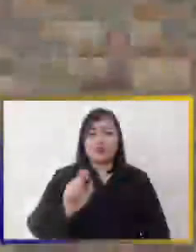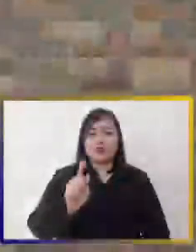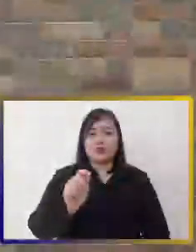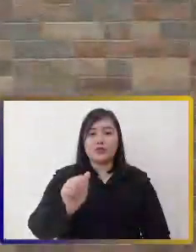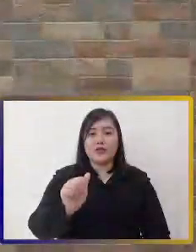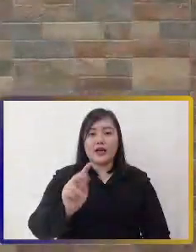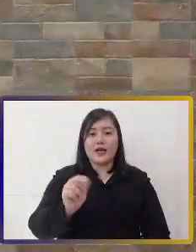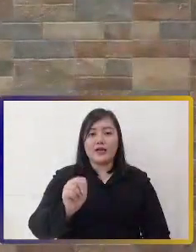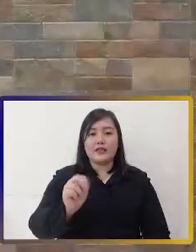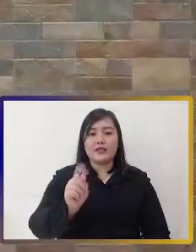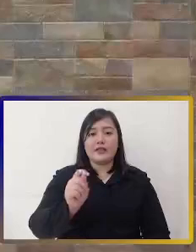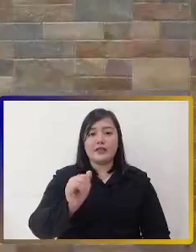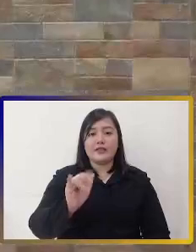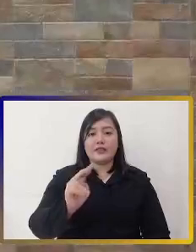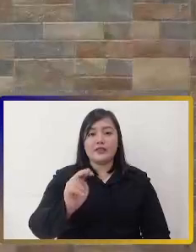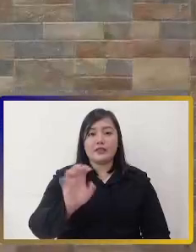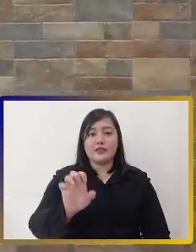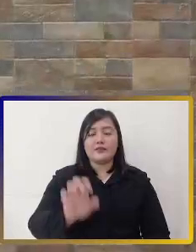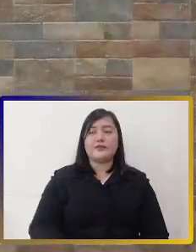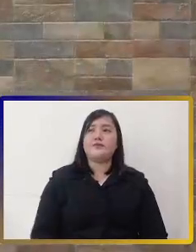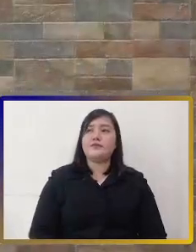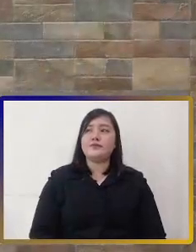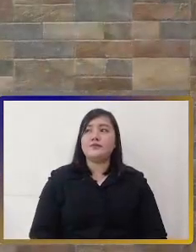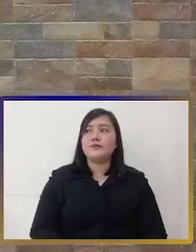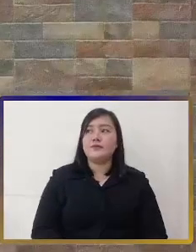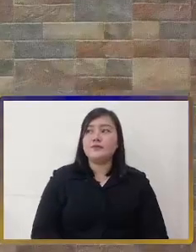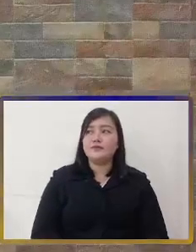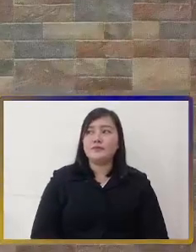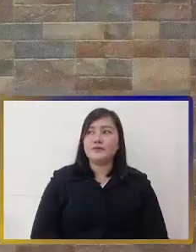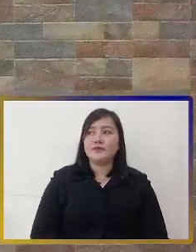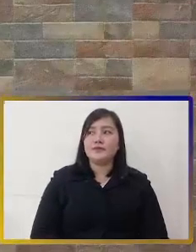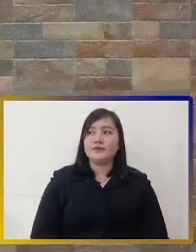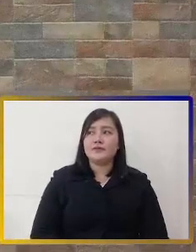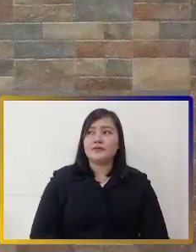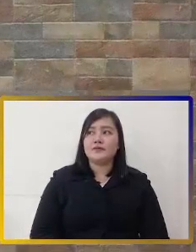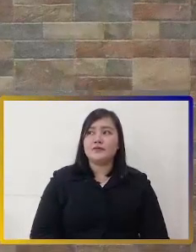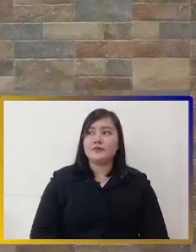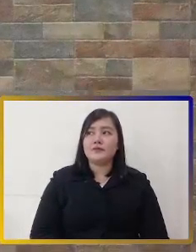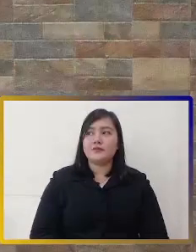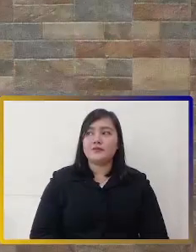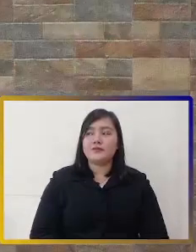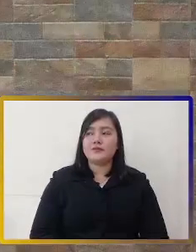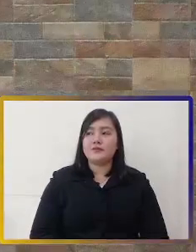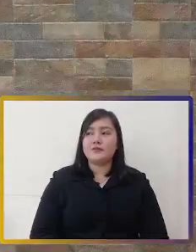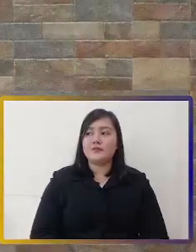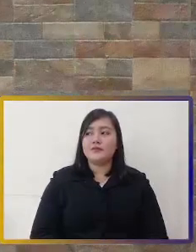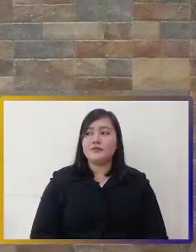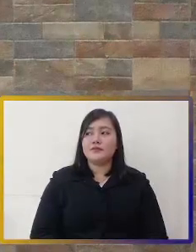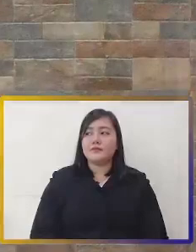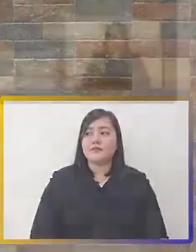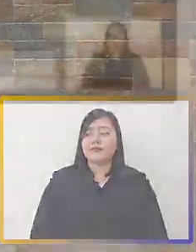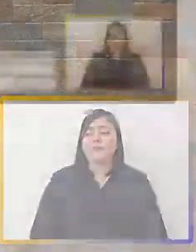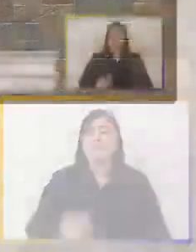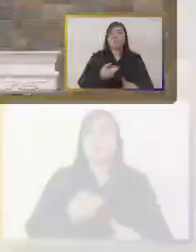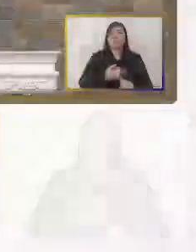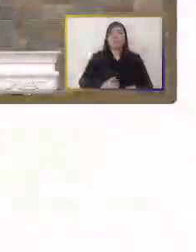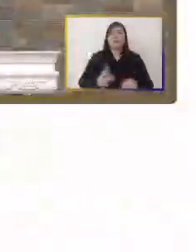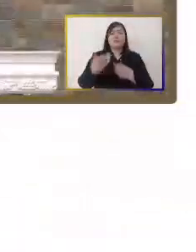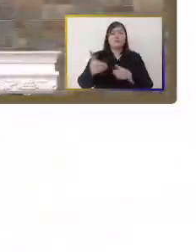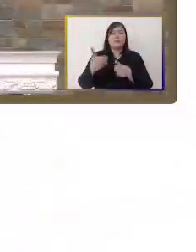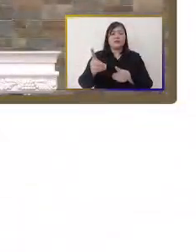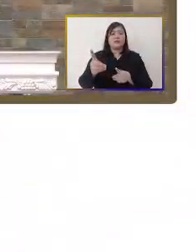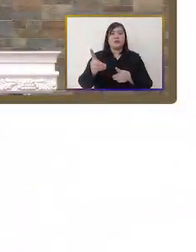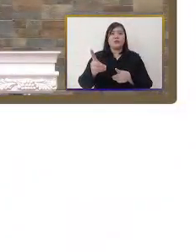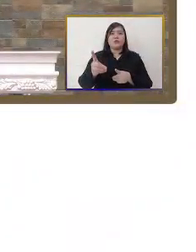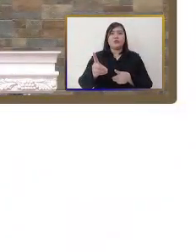Ito yan mga kapatid. No? Kung titingnan nyo po, during those times, na ito po, makikita natin mula sa Apostolic Age hanggang